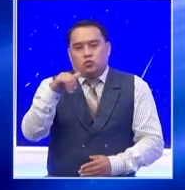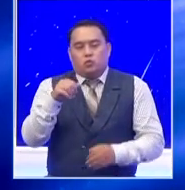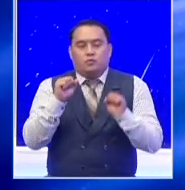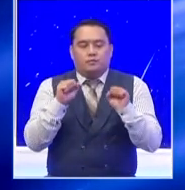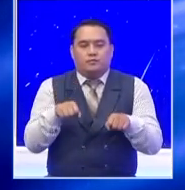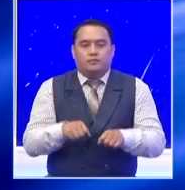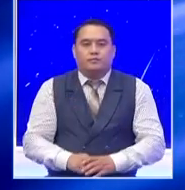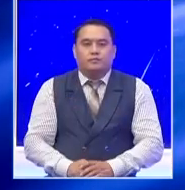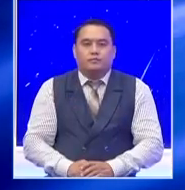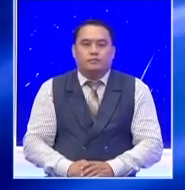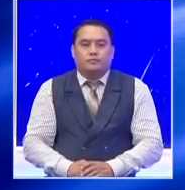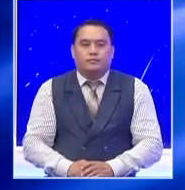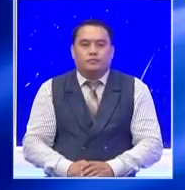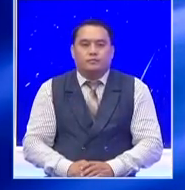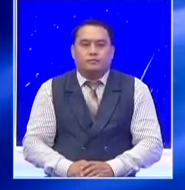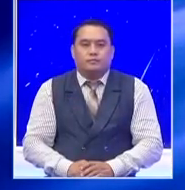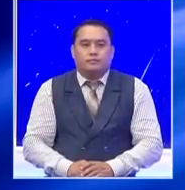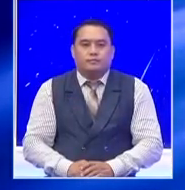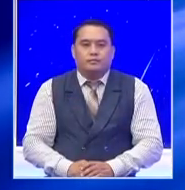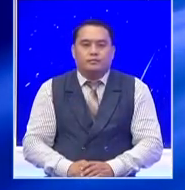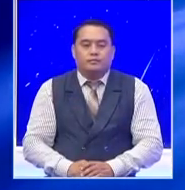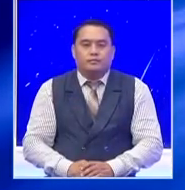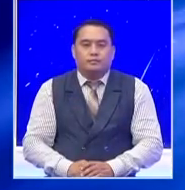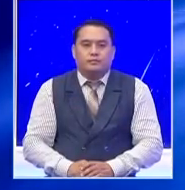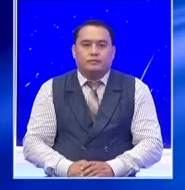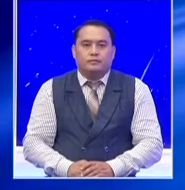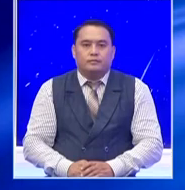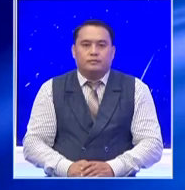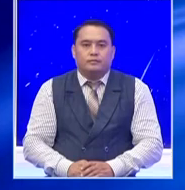на экране. Адина Смагулова, Абылай Хутыкбай, телеканал ЖТСУ.